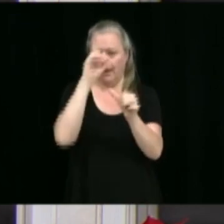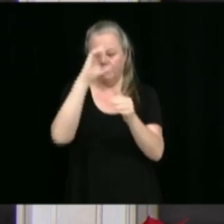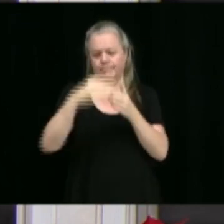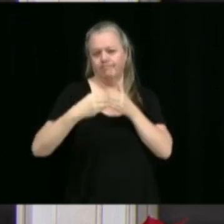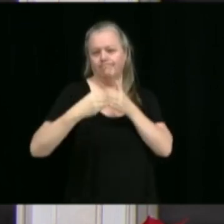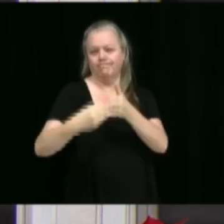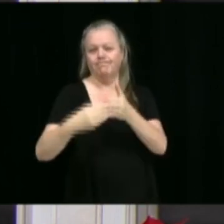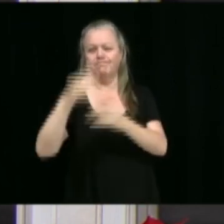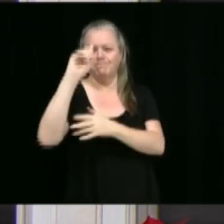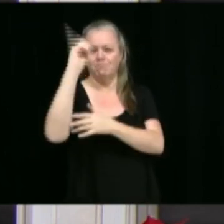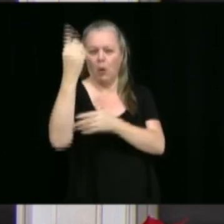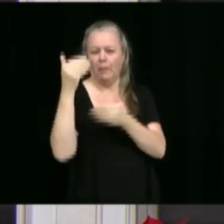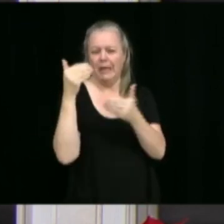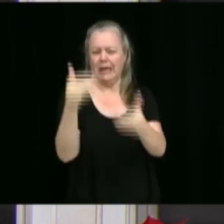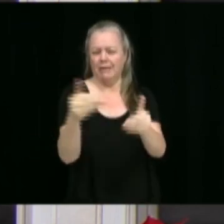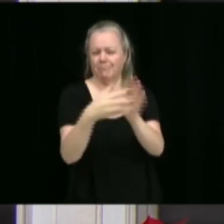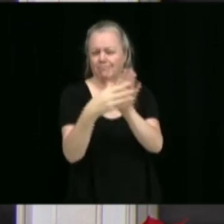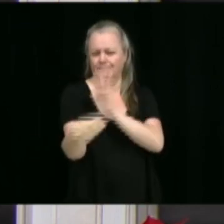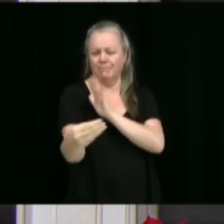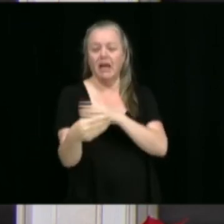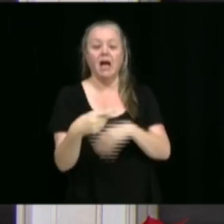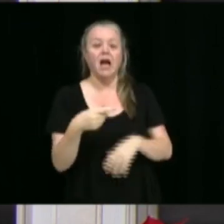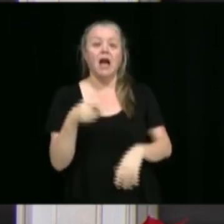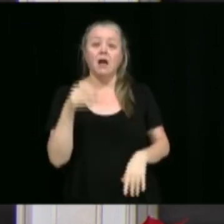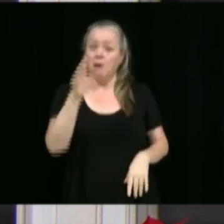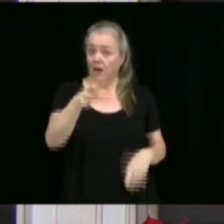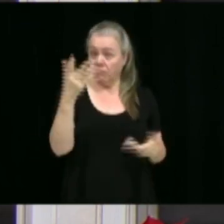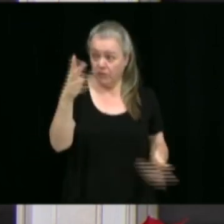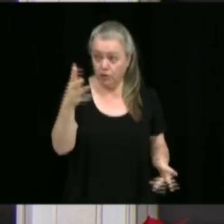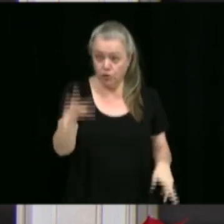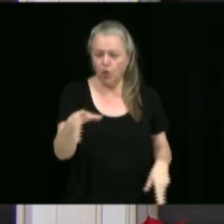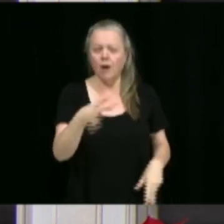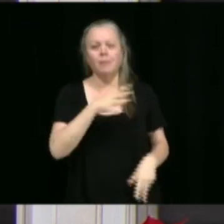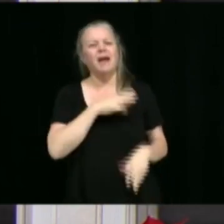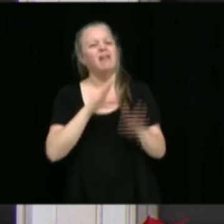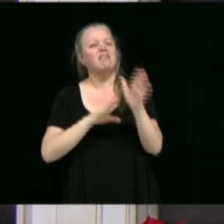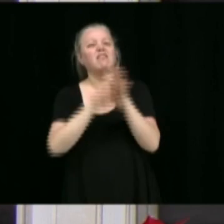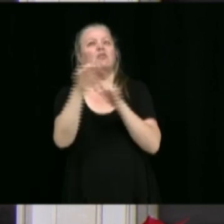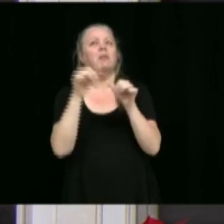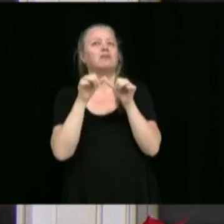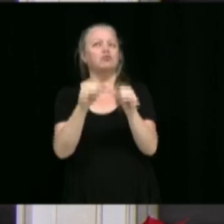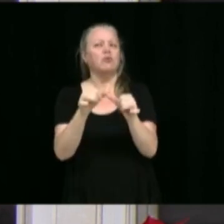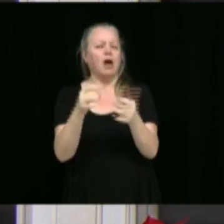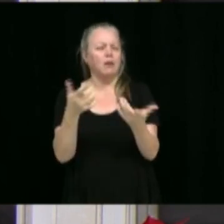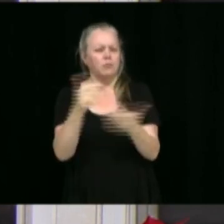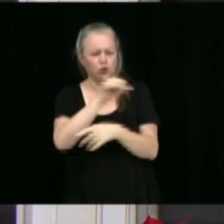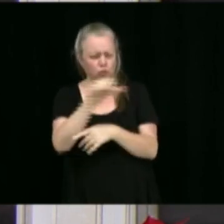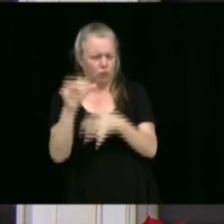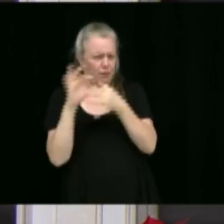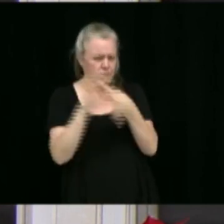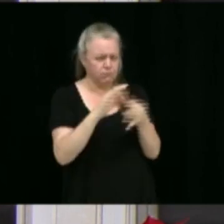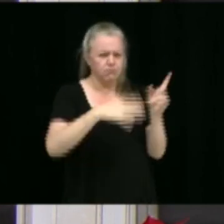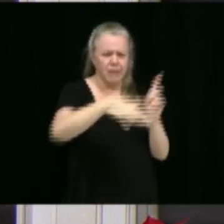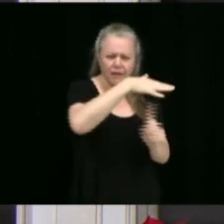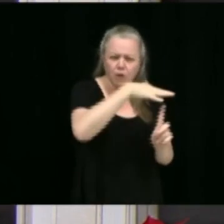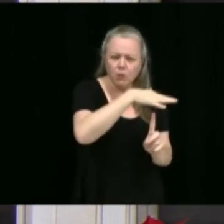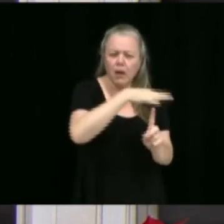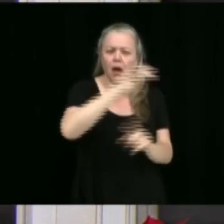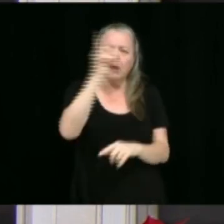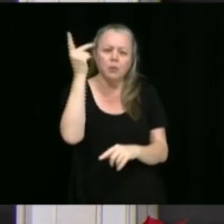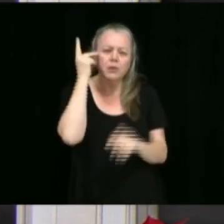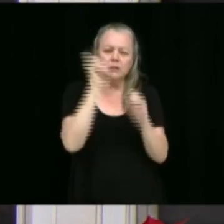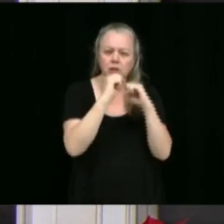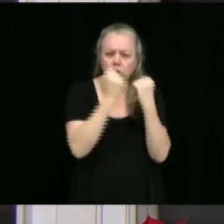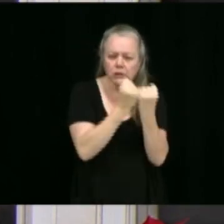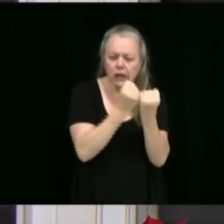Mais le développement durable, c'est bien plus que le développement durable au niveau de l'environnement, des politiques sociales et de